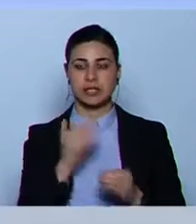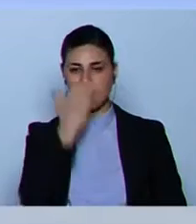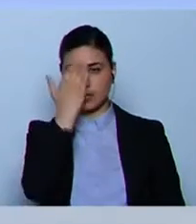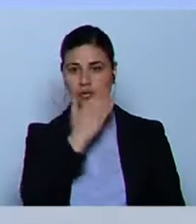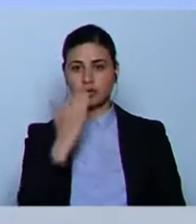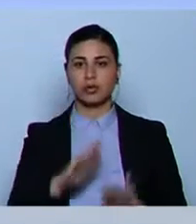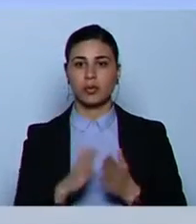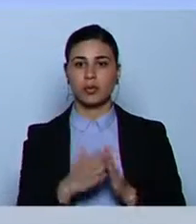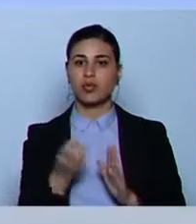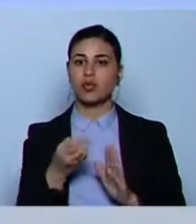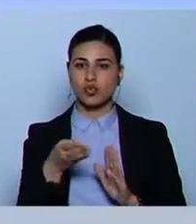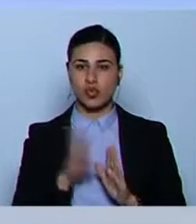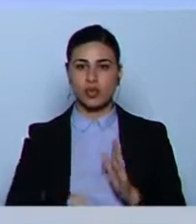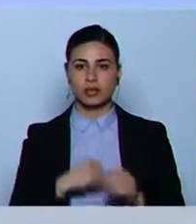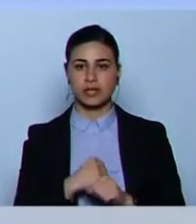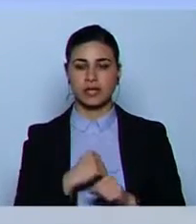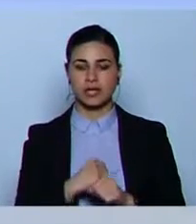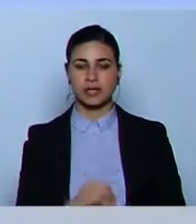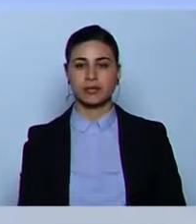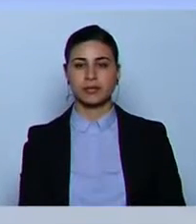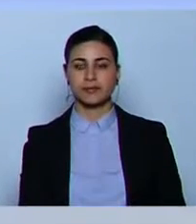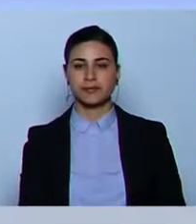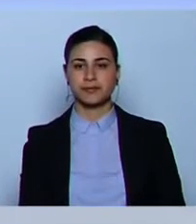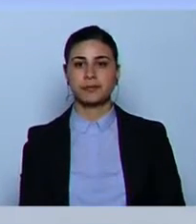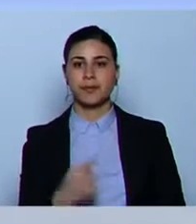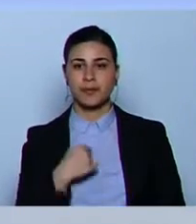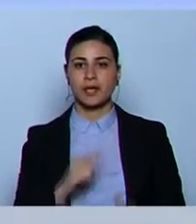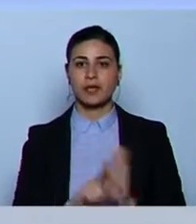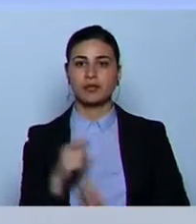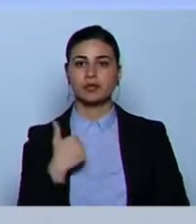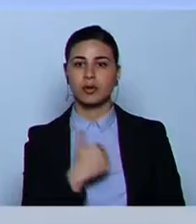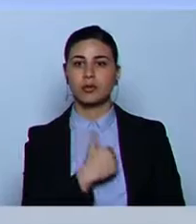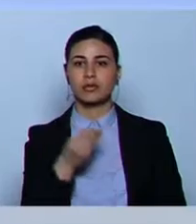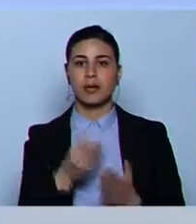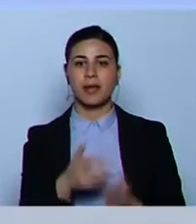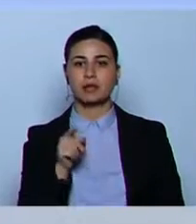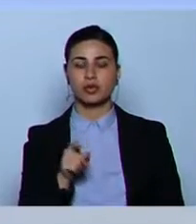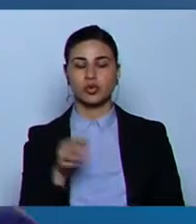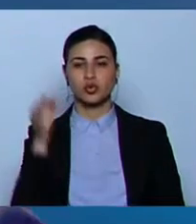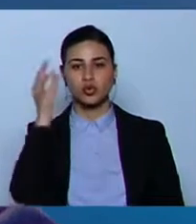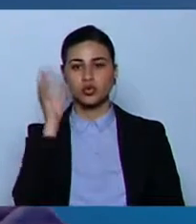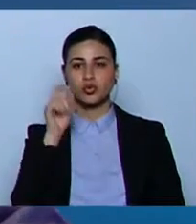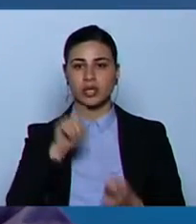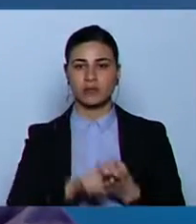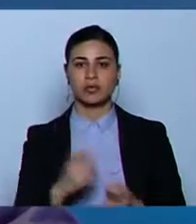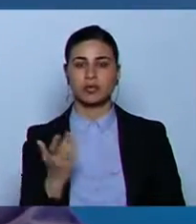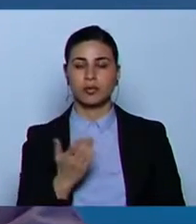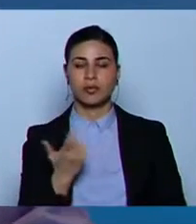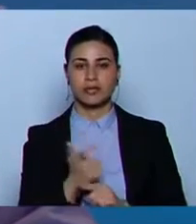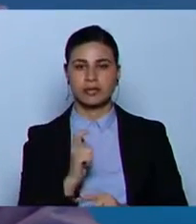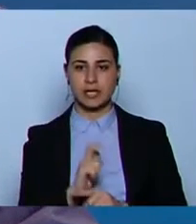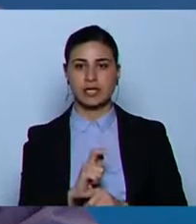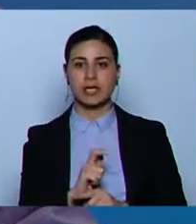მოსახლეობის მდგომარეობა უარესდება და უარესდება მე დავიწყო მინდა ბატონიდან აგერ ზუგდიდან დაკავშირებით რომელმაც